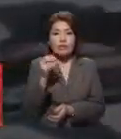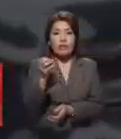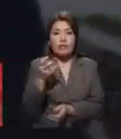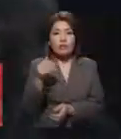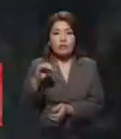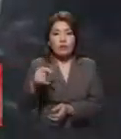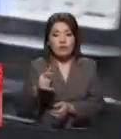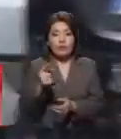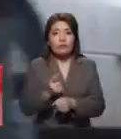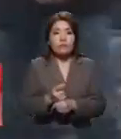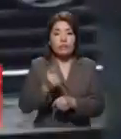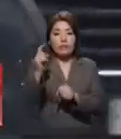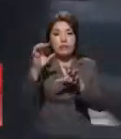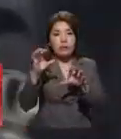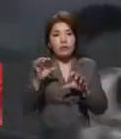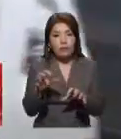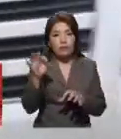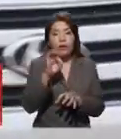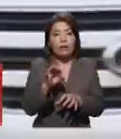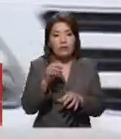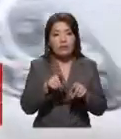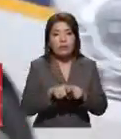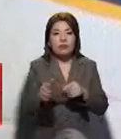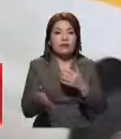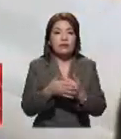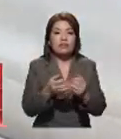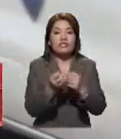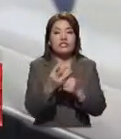жесткие законы о наркотиках. Они предусматривают